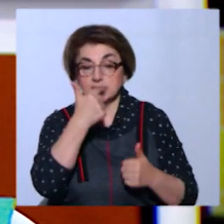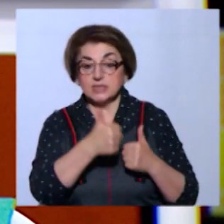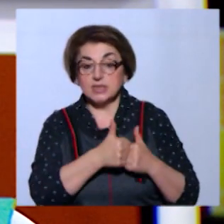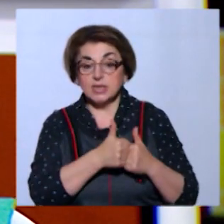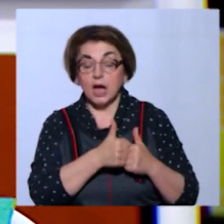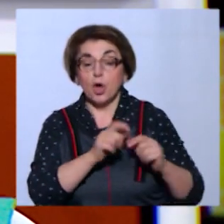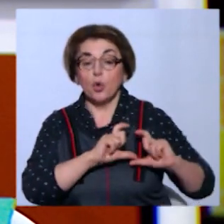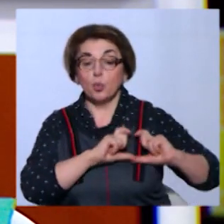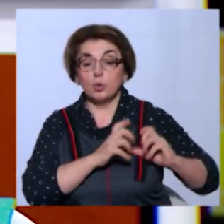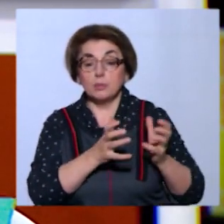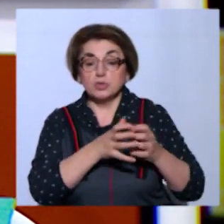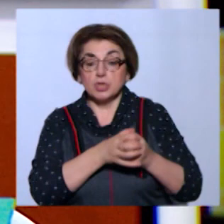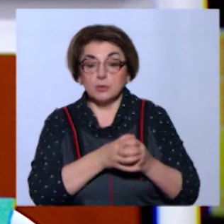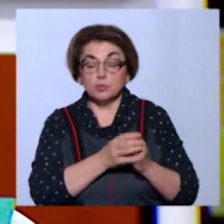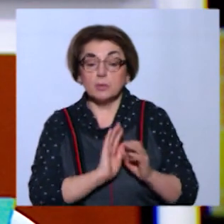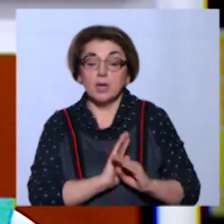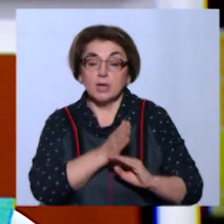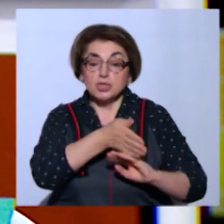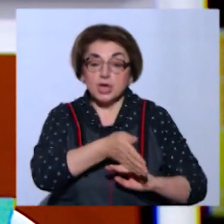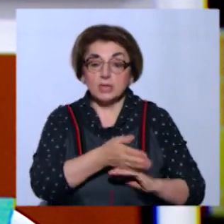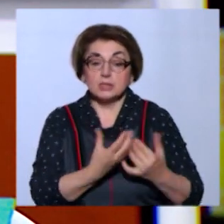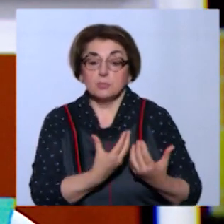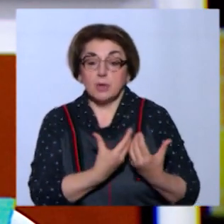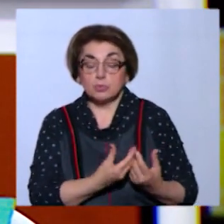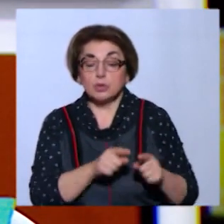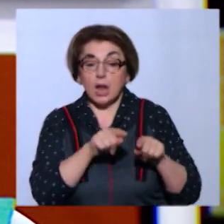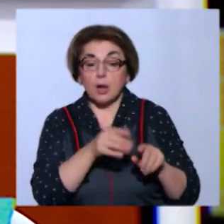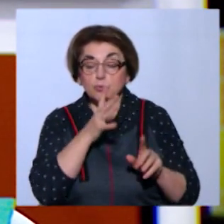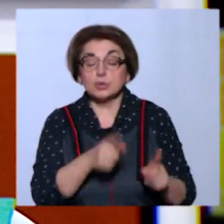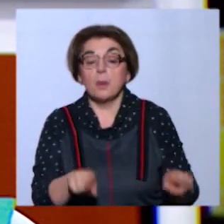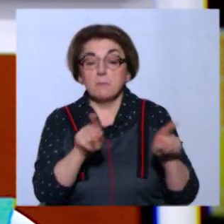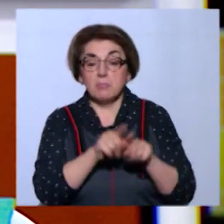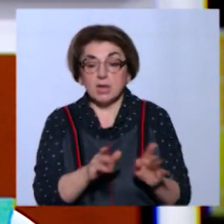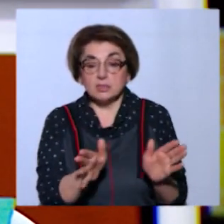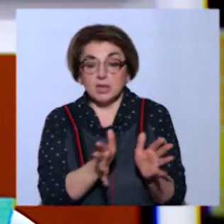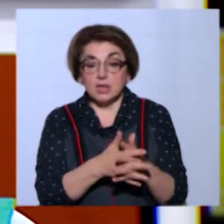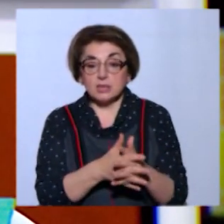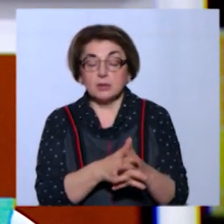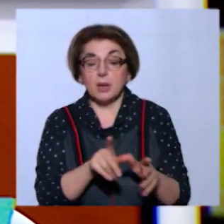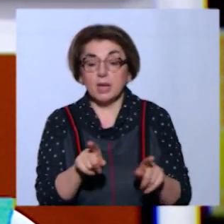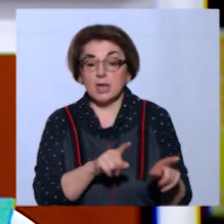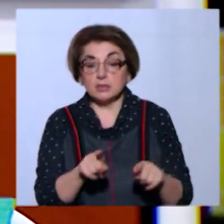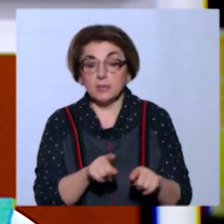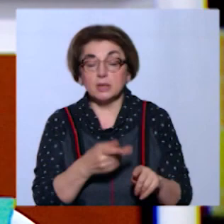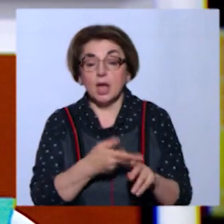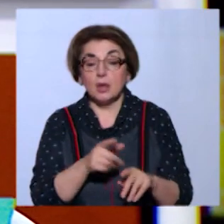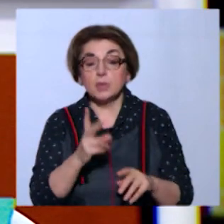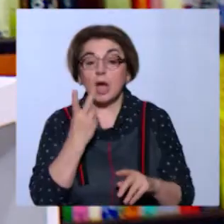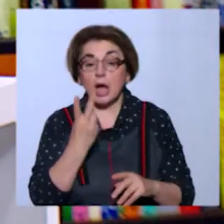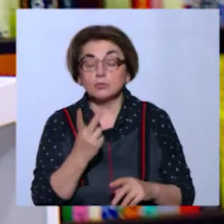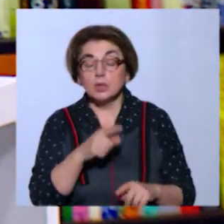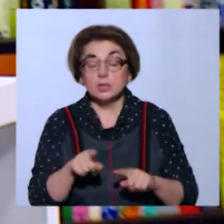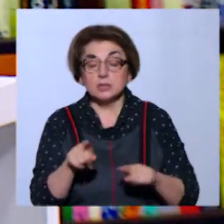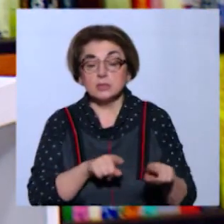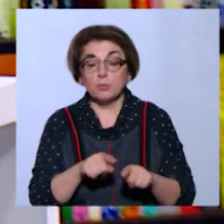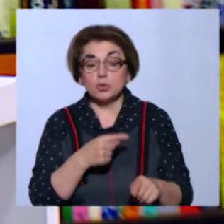სისხლი ჩადის პარკუჭებში და ის მაინც ერევა ერთმანეთს. აქვს როგორც ამფიბიებს სისხლის მიმოქცევის ორი წრე,